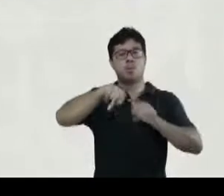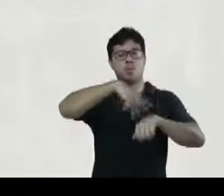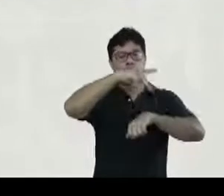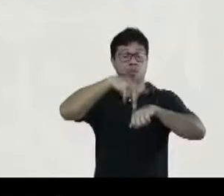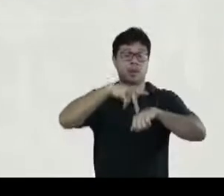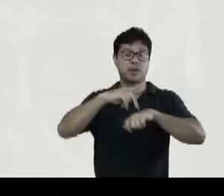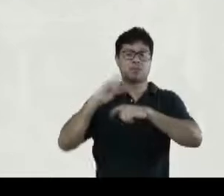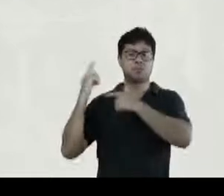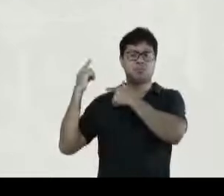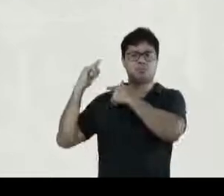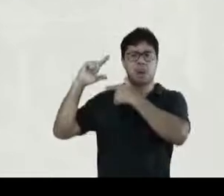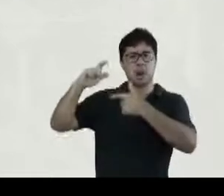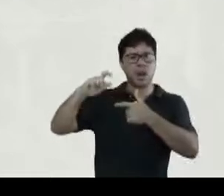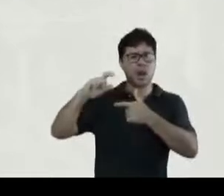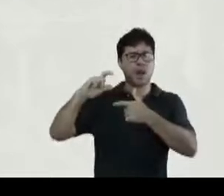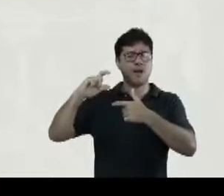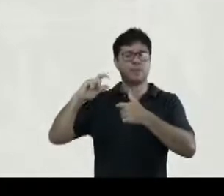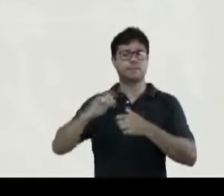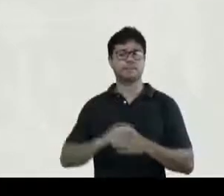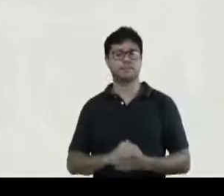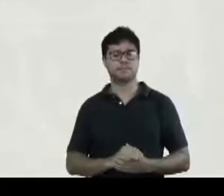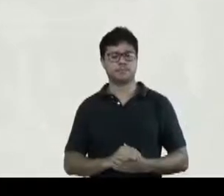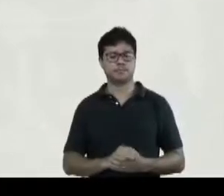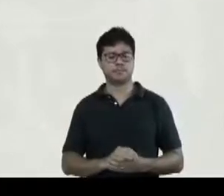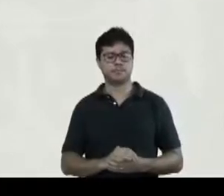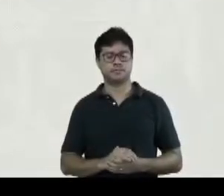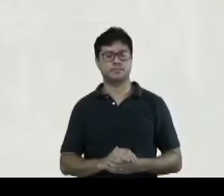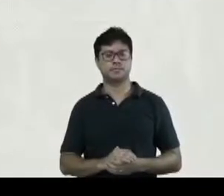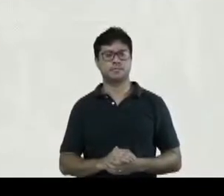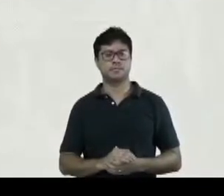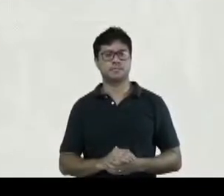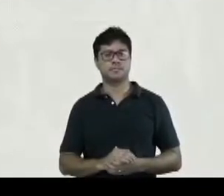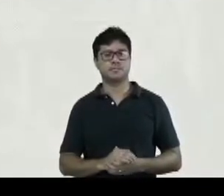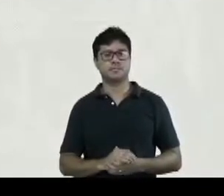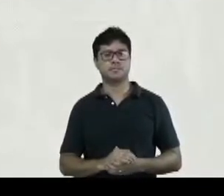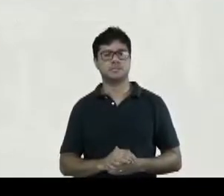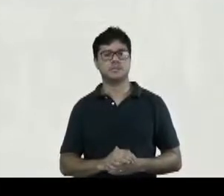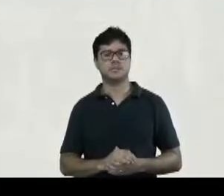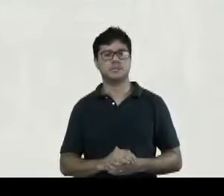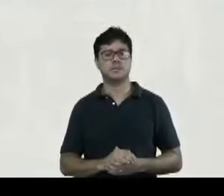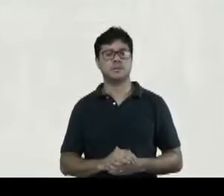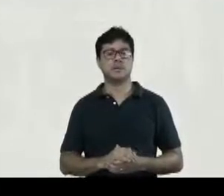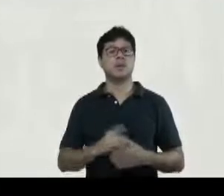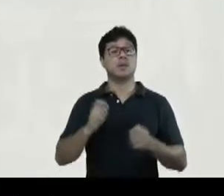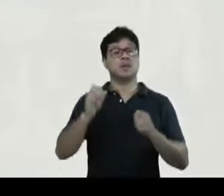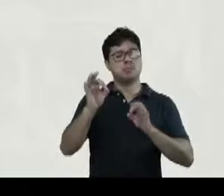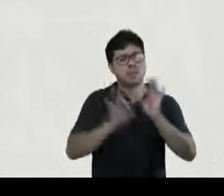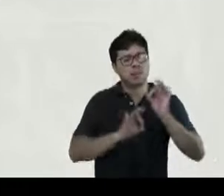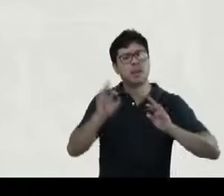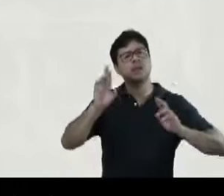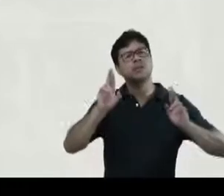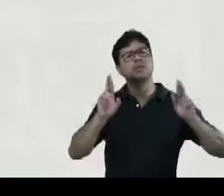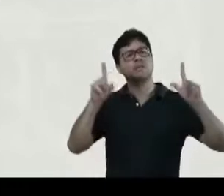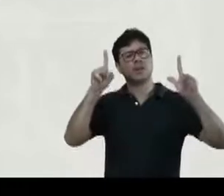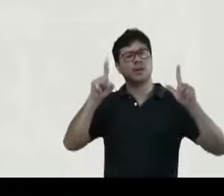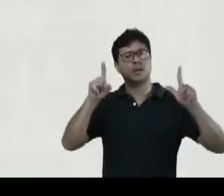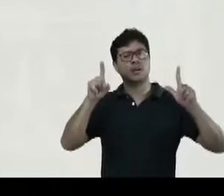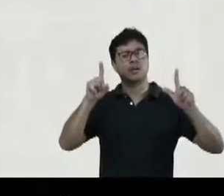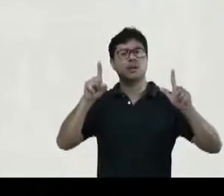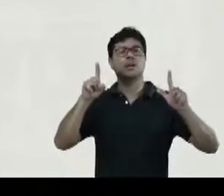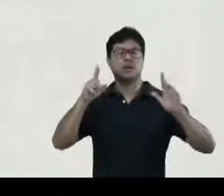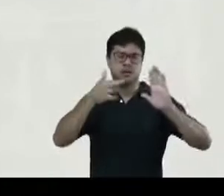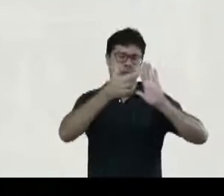klaren Regelwerk mit einer definierten und verlässlich angewandten Erschließungstiefe die Drucke